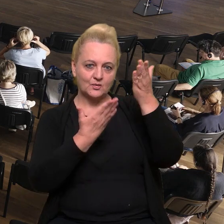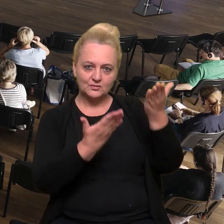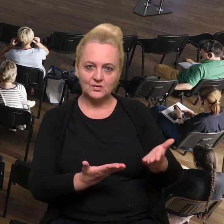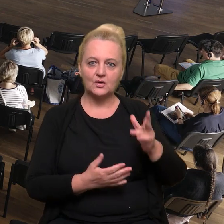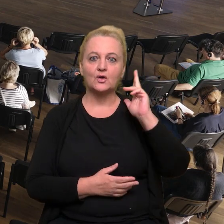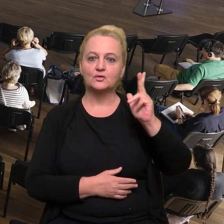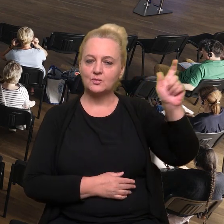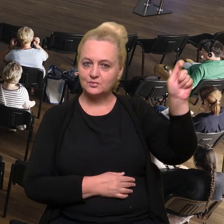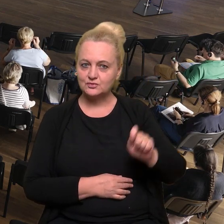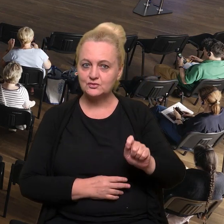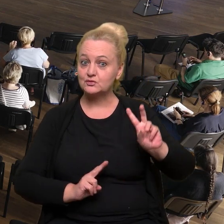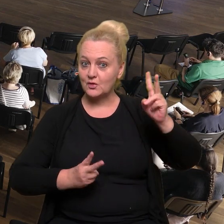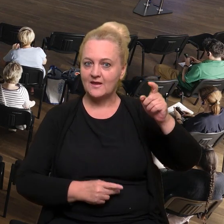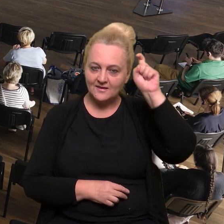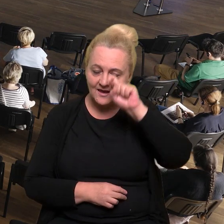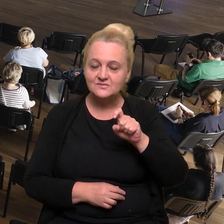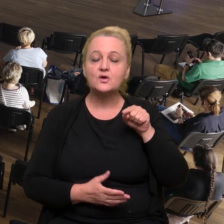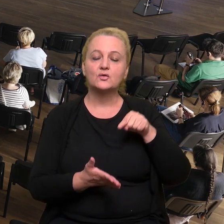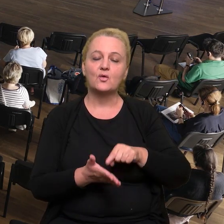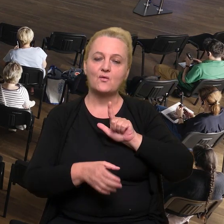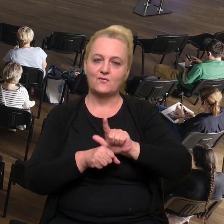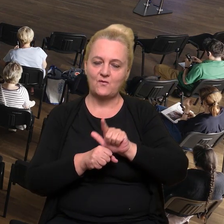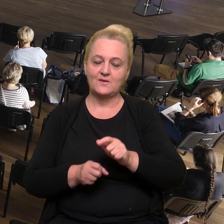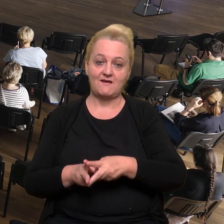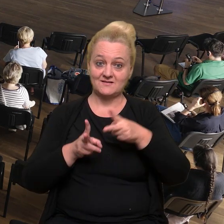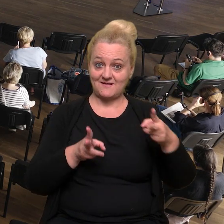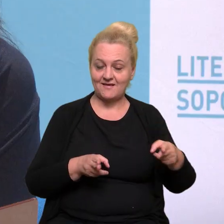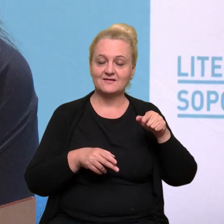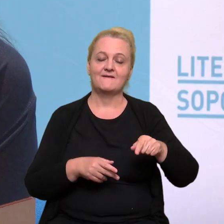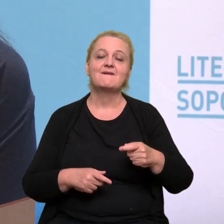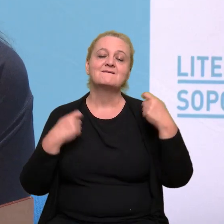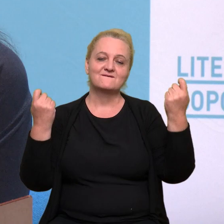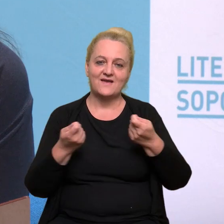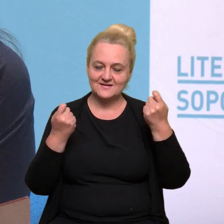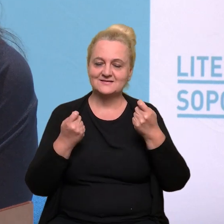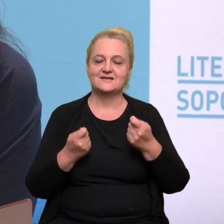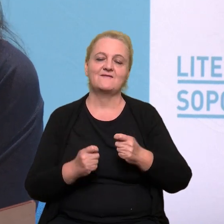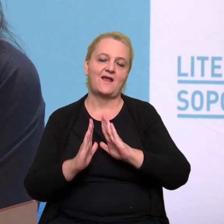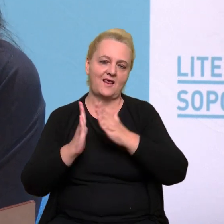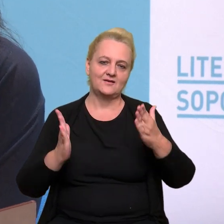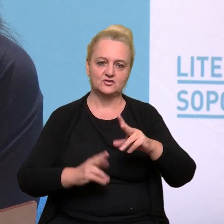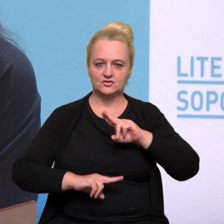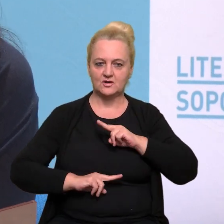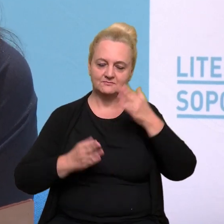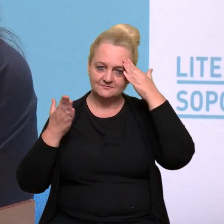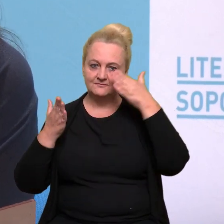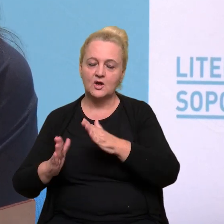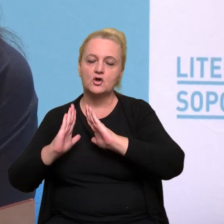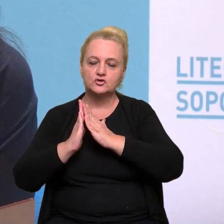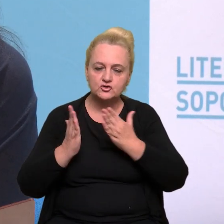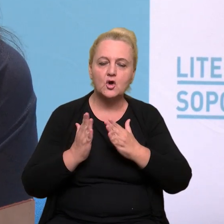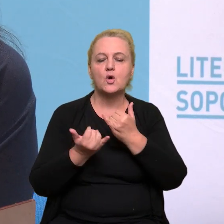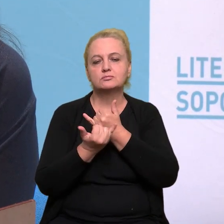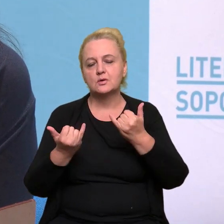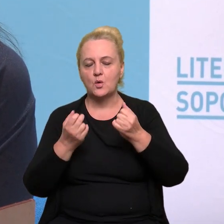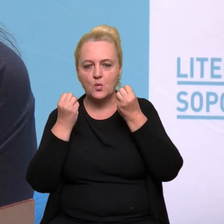która przyjechała z Niemiec, a to jest 12. edycja Festiwalu Literacki Sopot, która jest poświęcona literaturze i